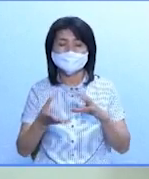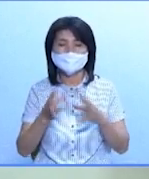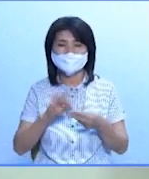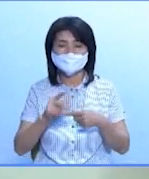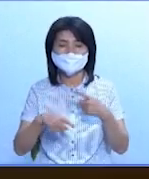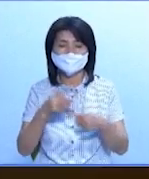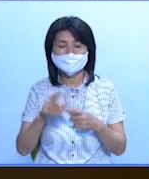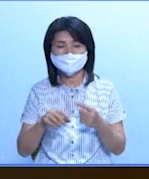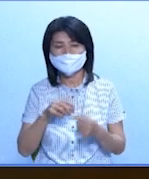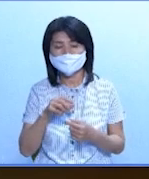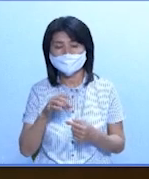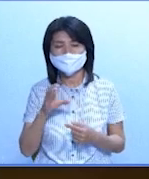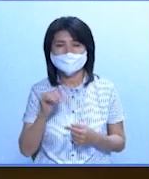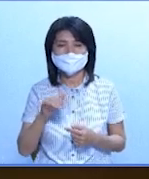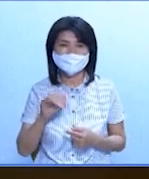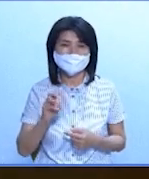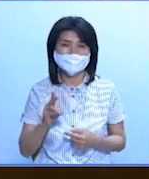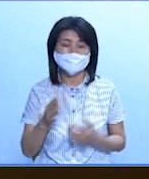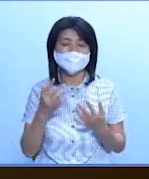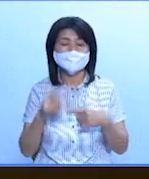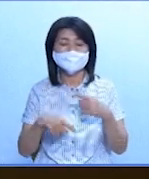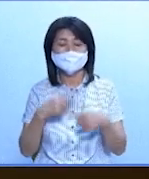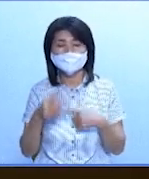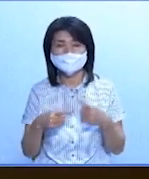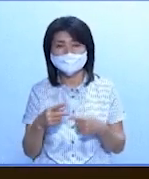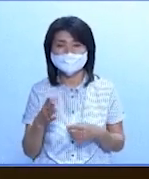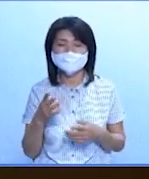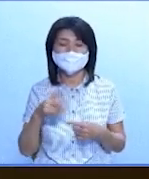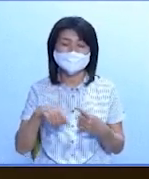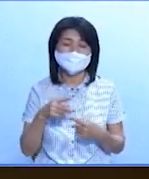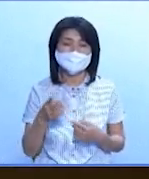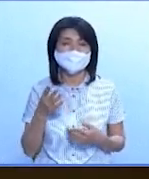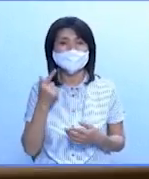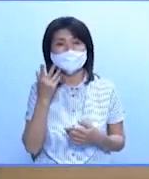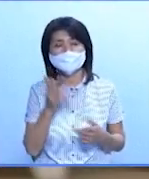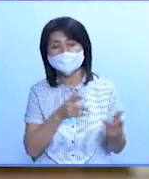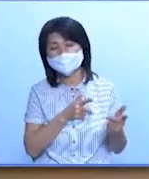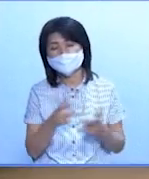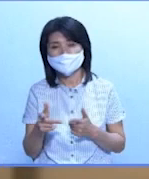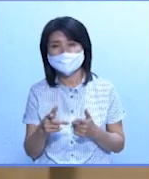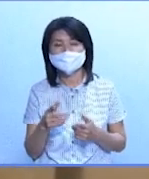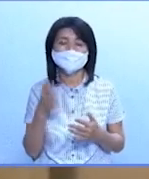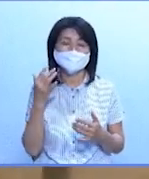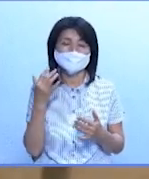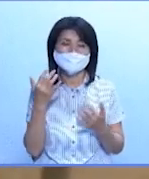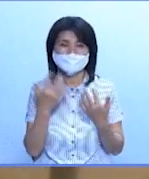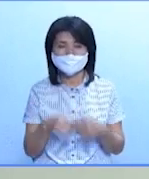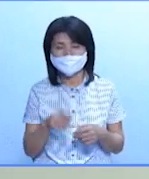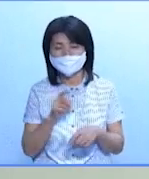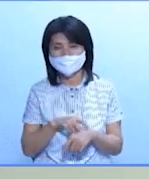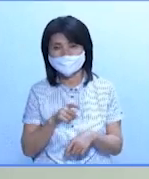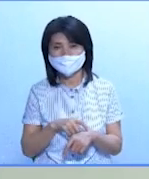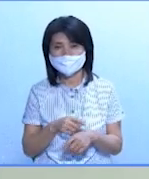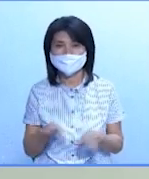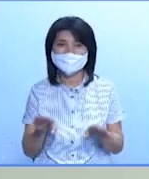через сутки. По стандарту результат выдают через сутки, но есть и случаи, когда готовят его за считанные часы. Бывают